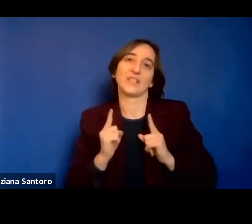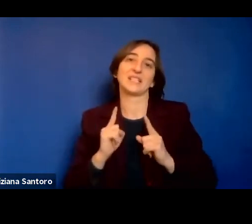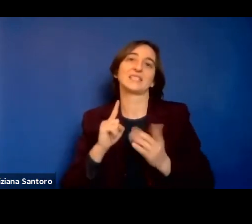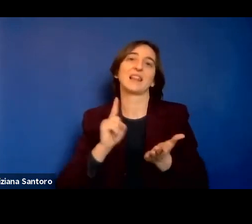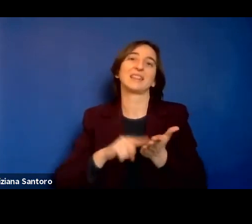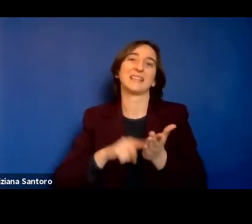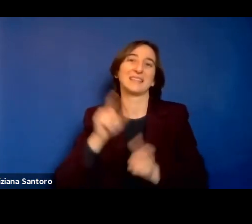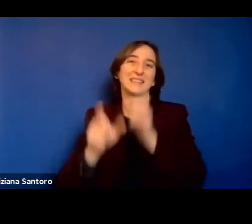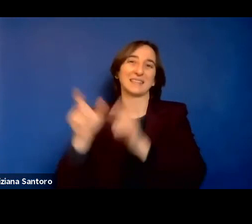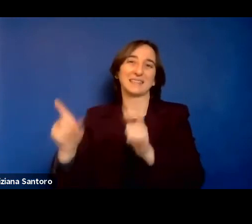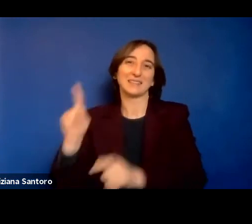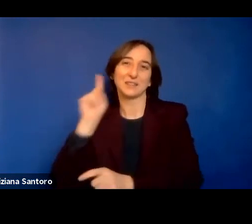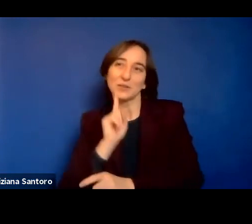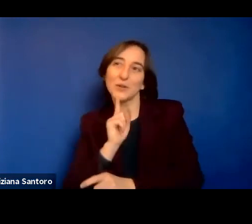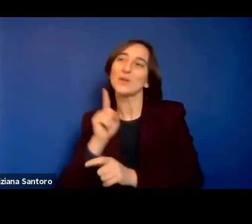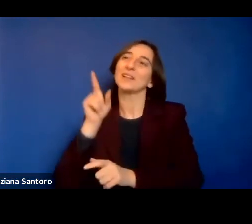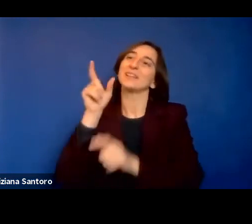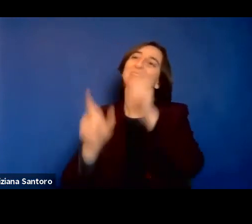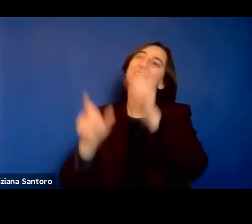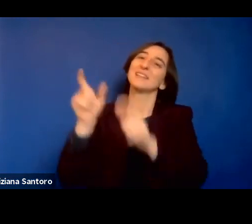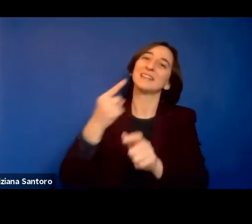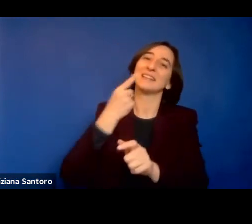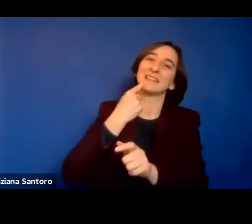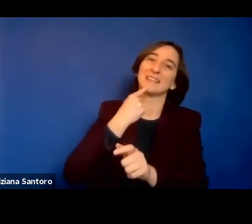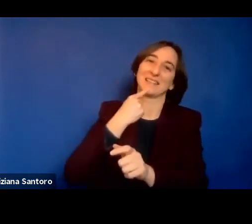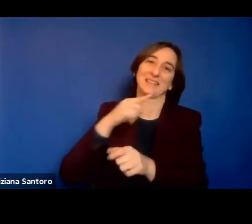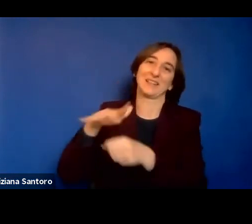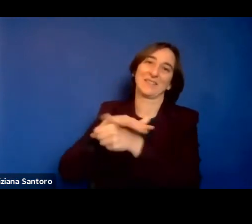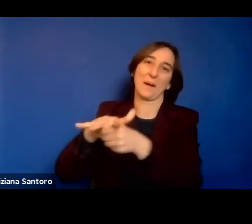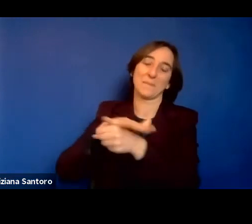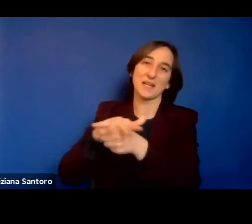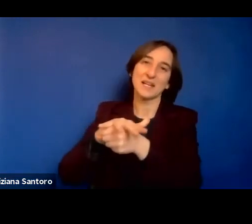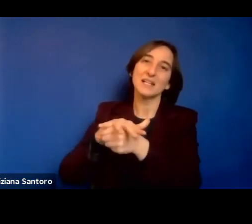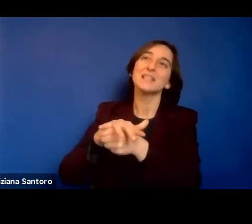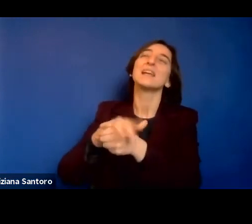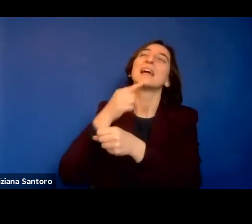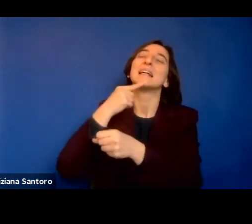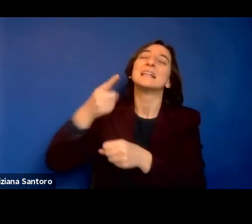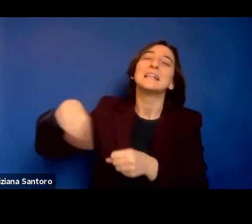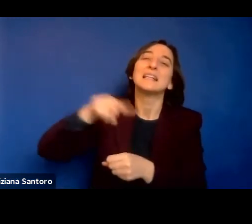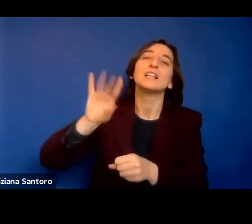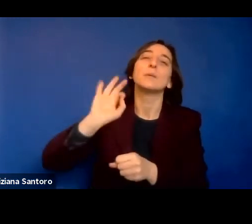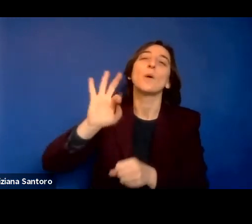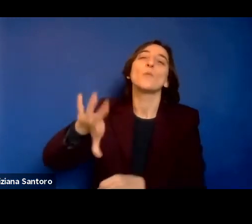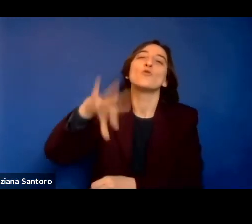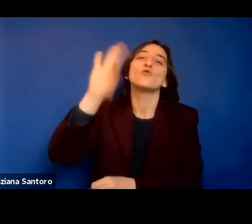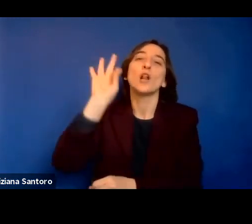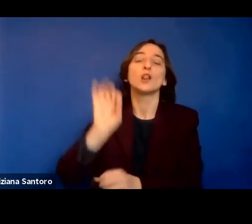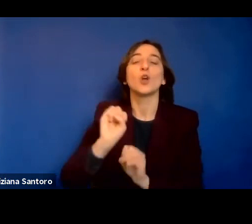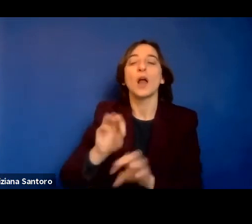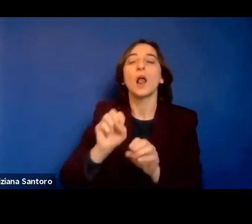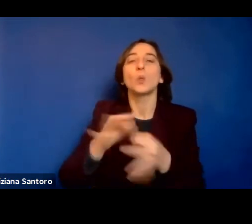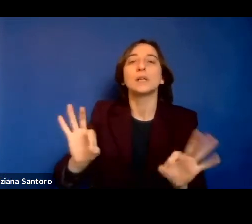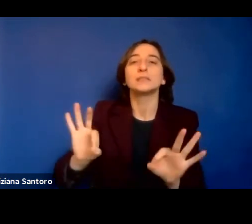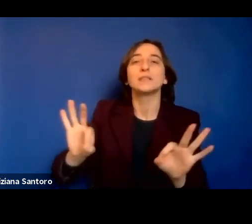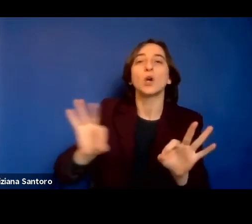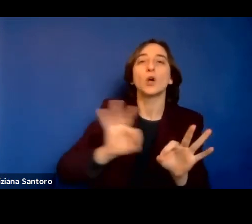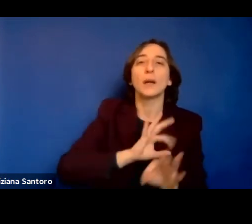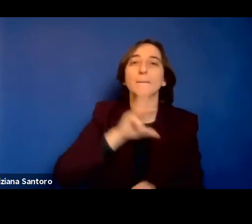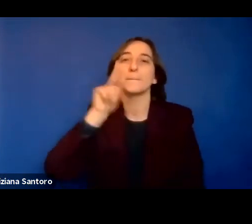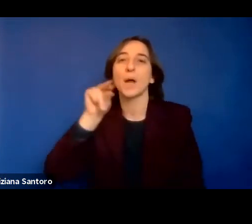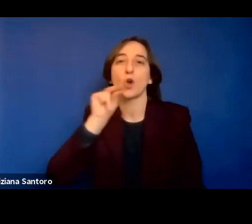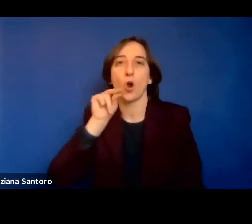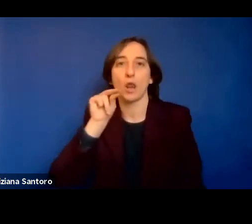hanno scelto la strada dell'educazione alla parola, che è un fattore che consente il raggiungimento di